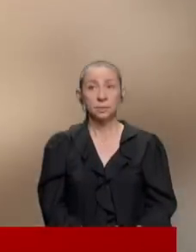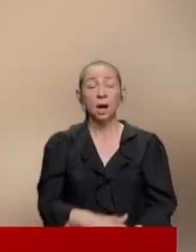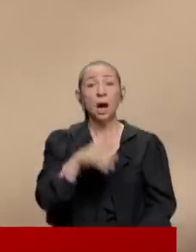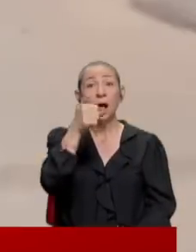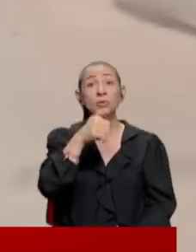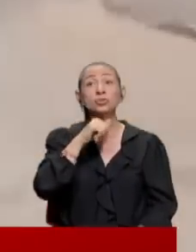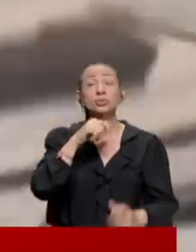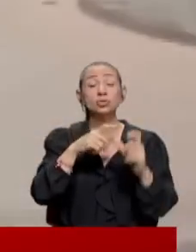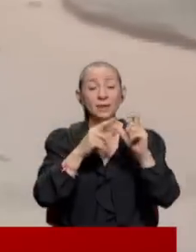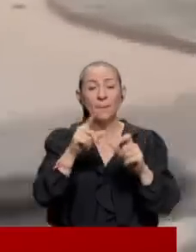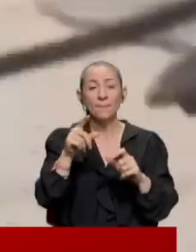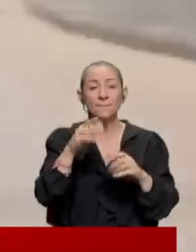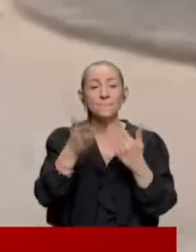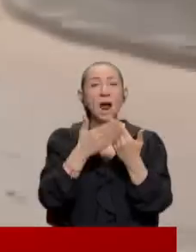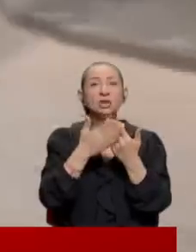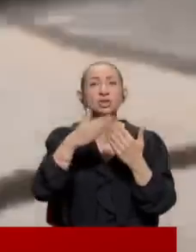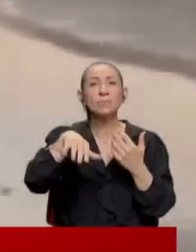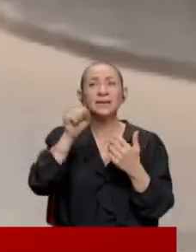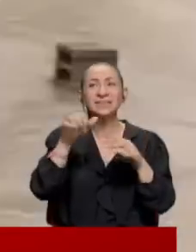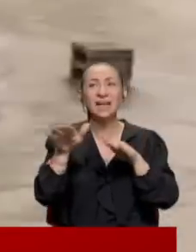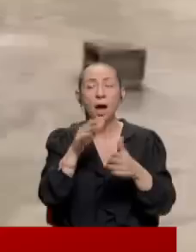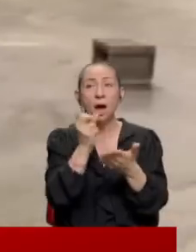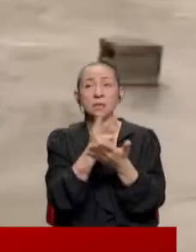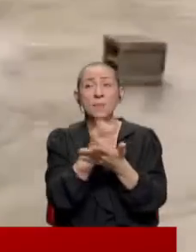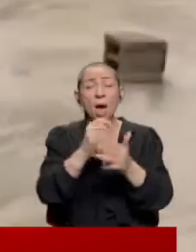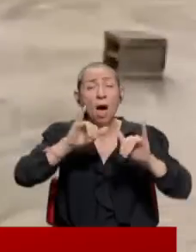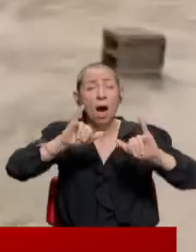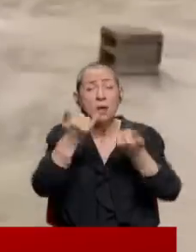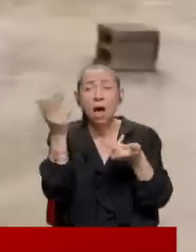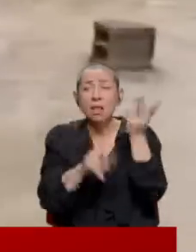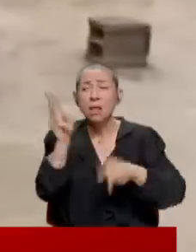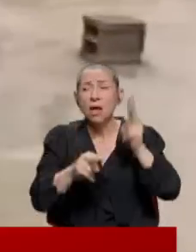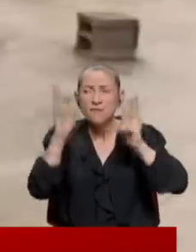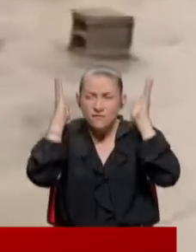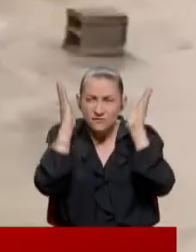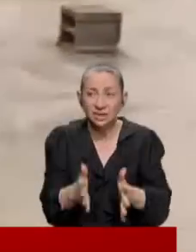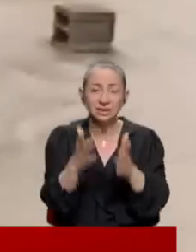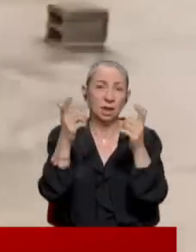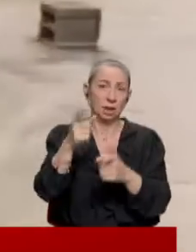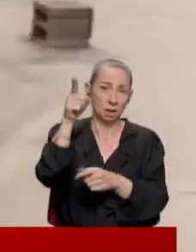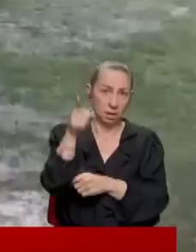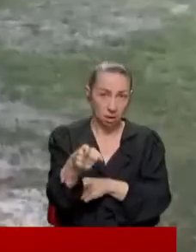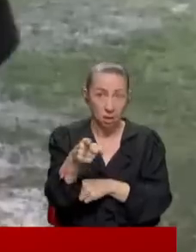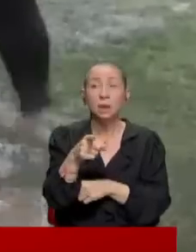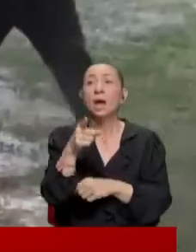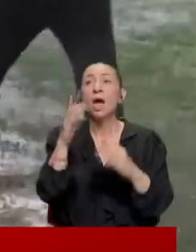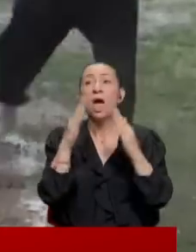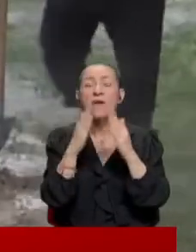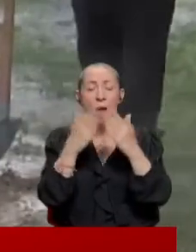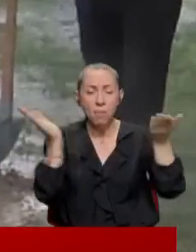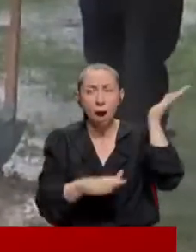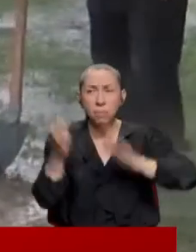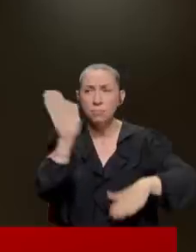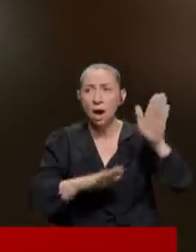6 Şubat'ta Kahramanmaraş merkezli depremlerde Adıyaman en çok can kaybının yaşandığı iller arasındaydı. Evler